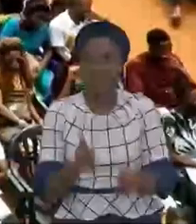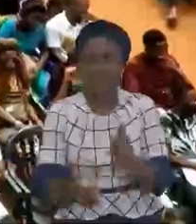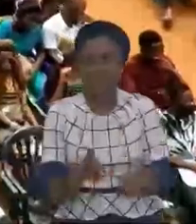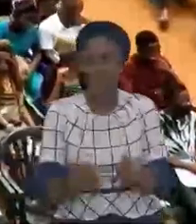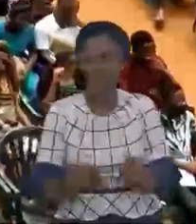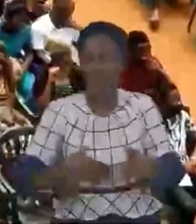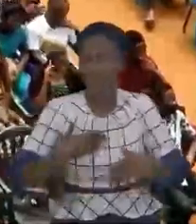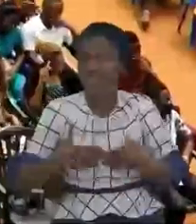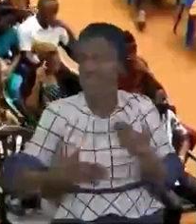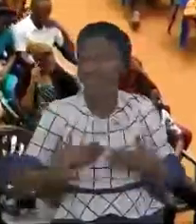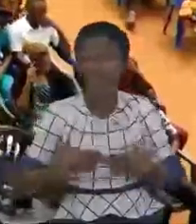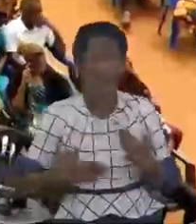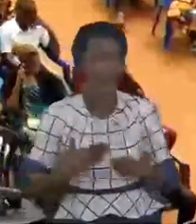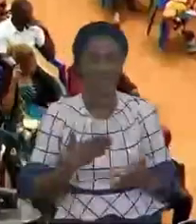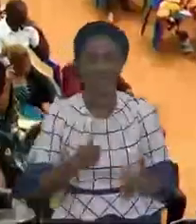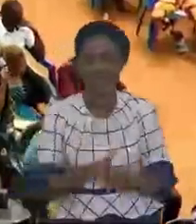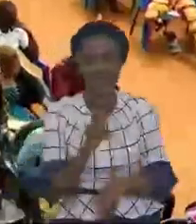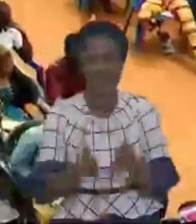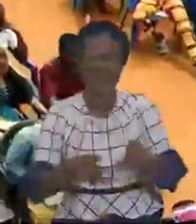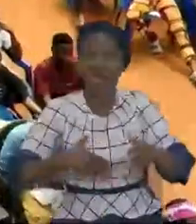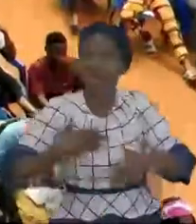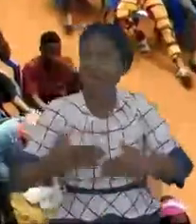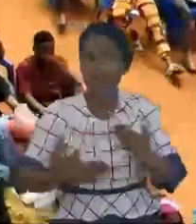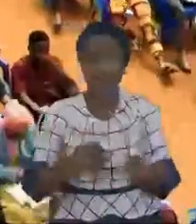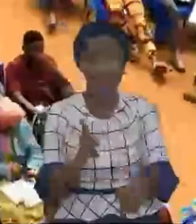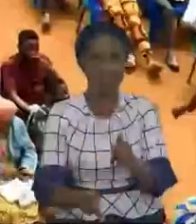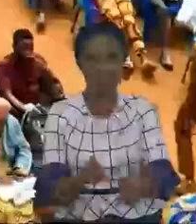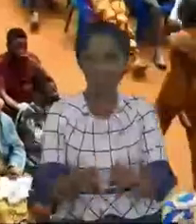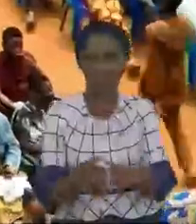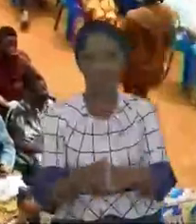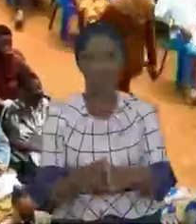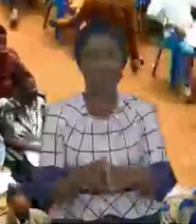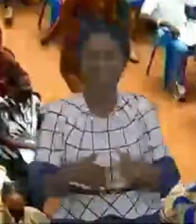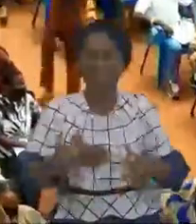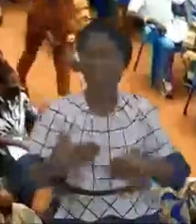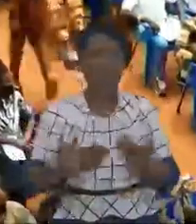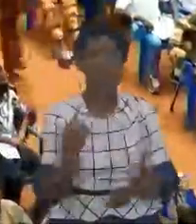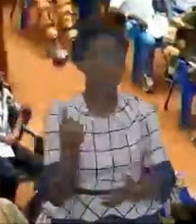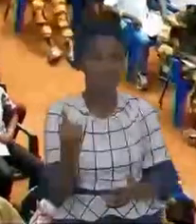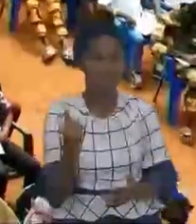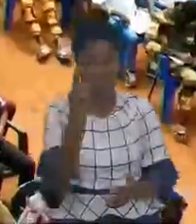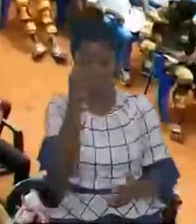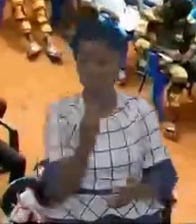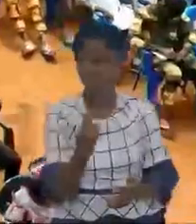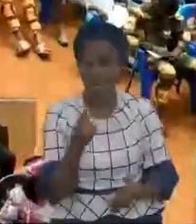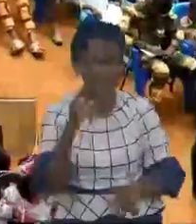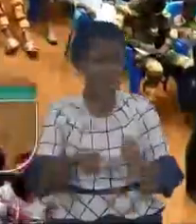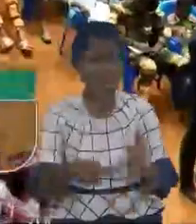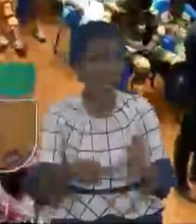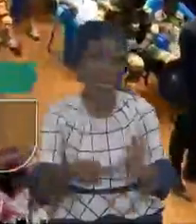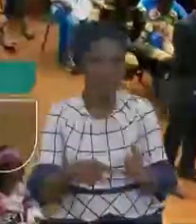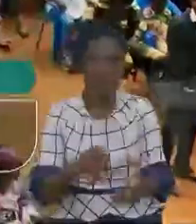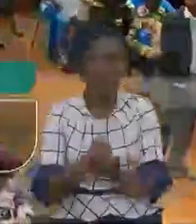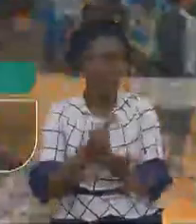heureux. Le bonheur seul ne peut pas nous amener à la terre haute. Ils avaient les chants de